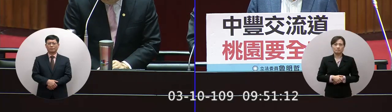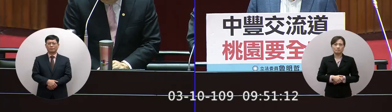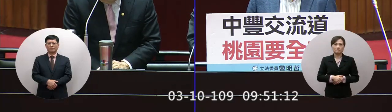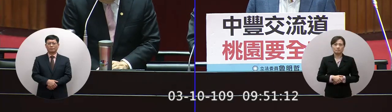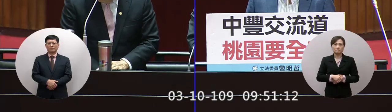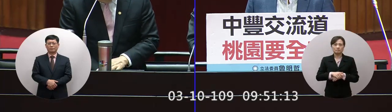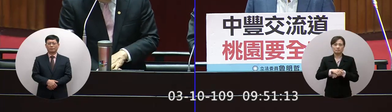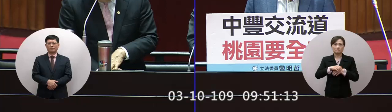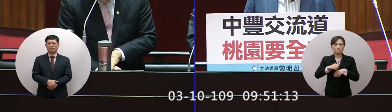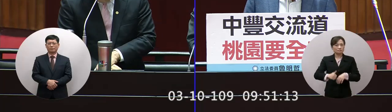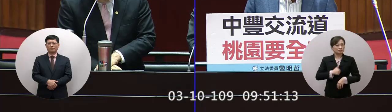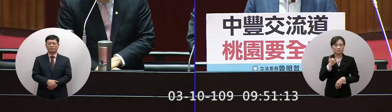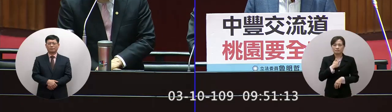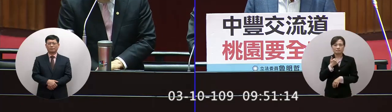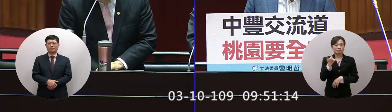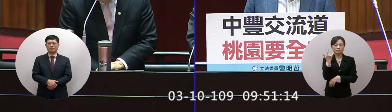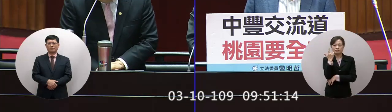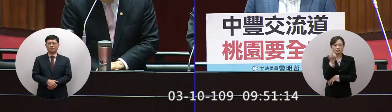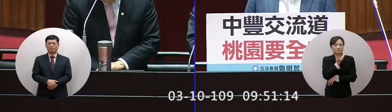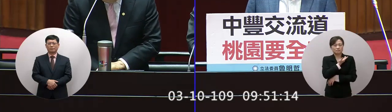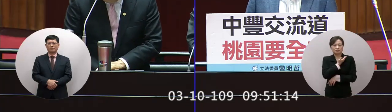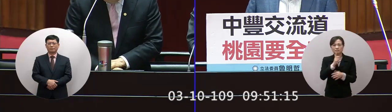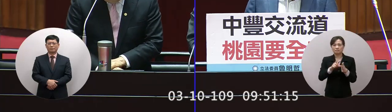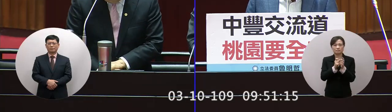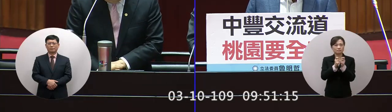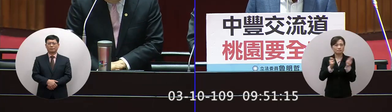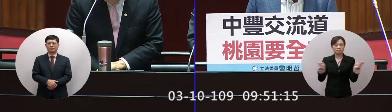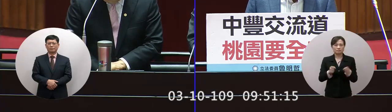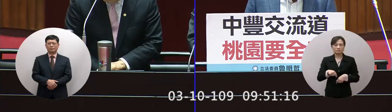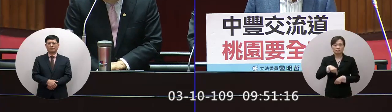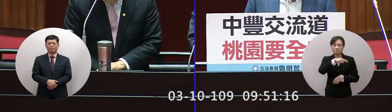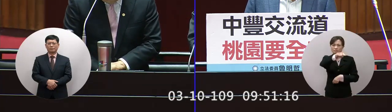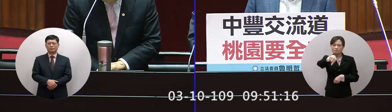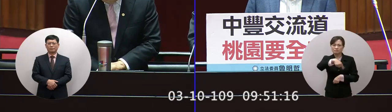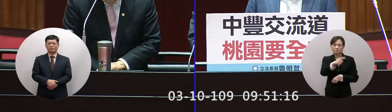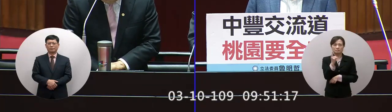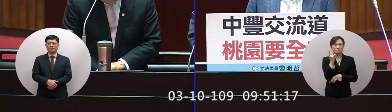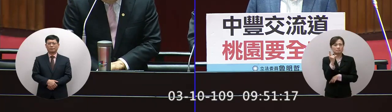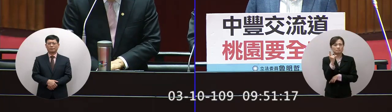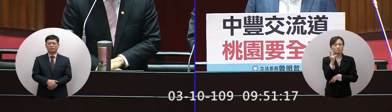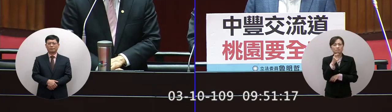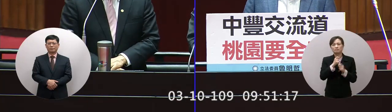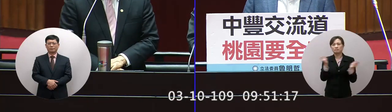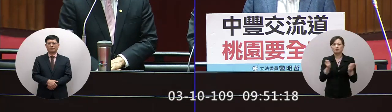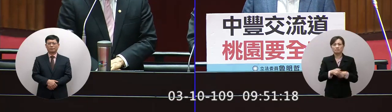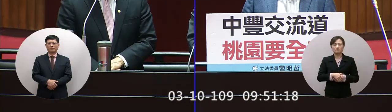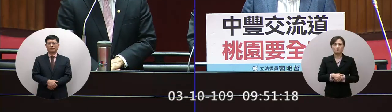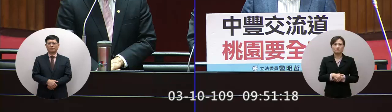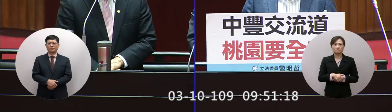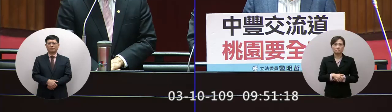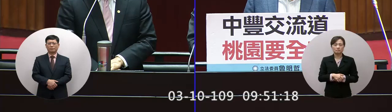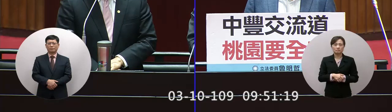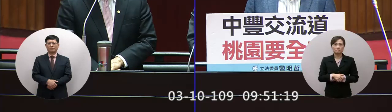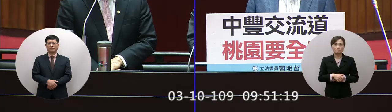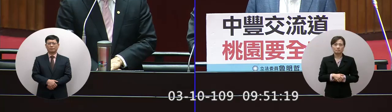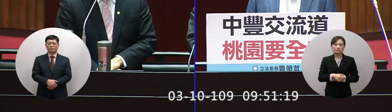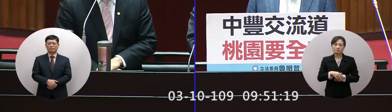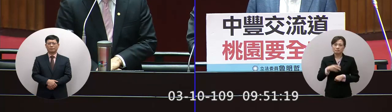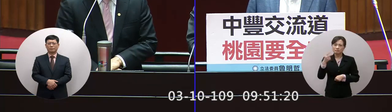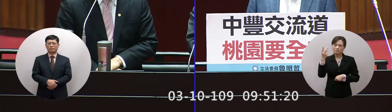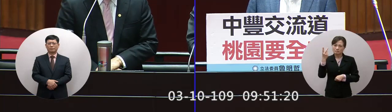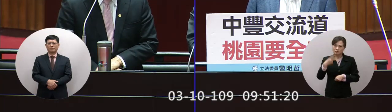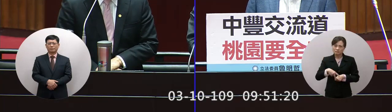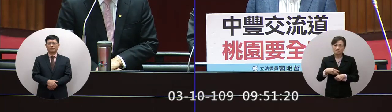时代已经等太久了。所以我在想，这个大家等了这么久哈，那到底还要多